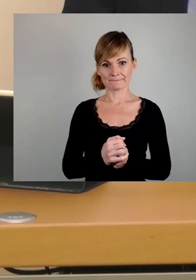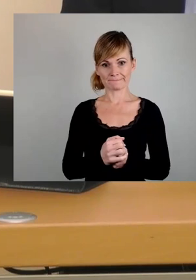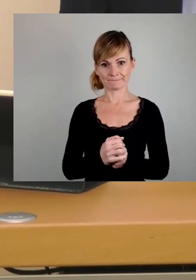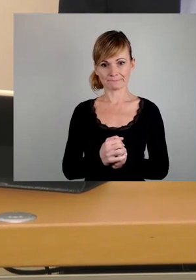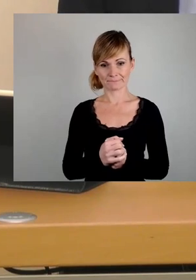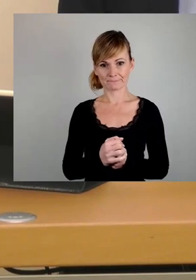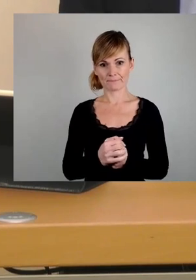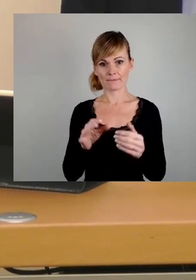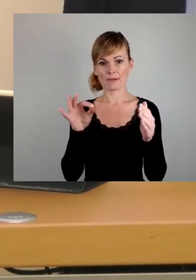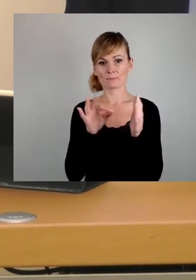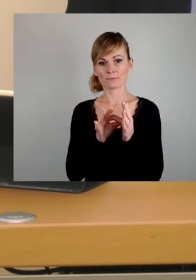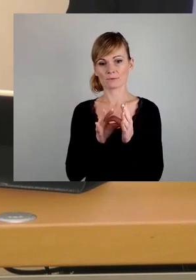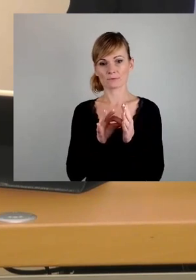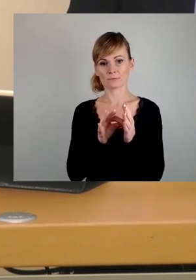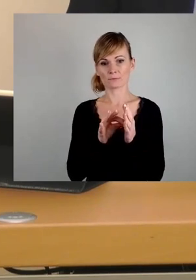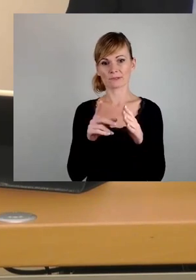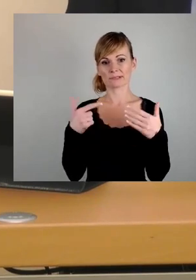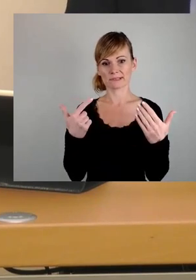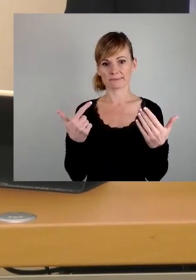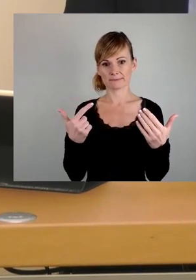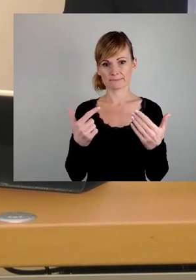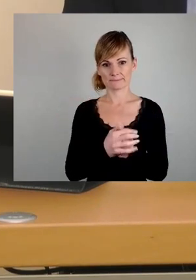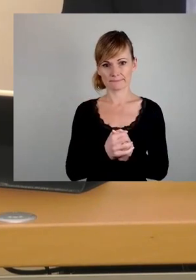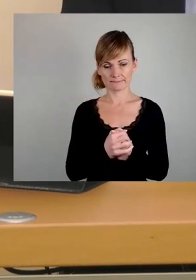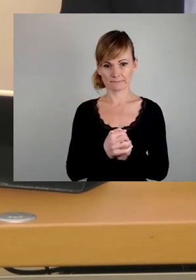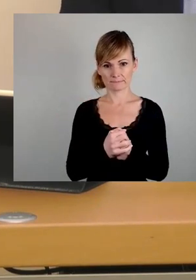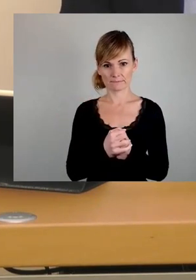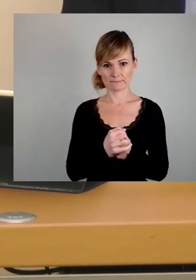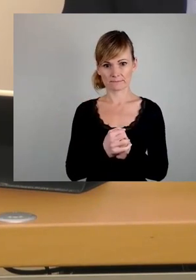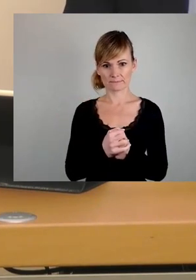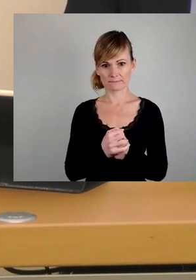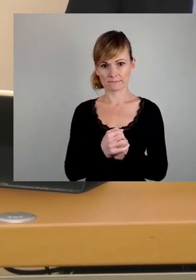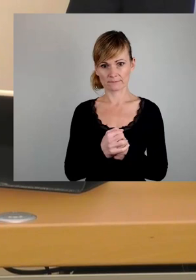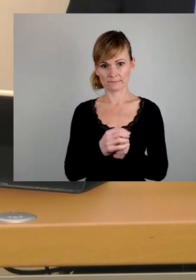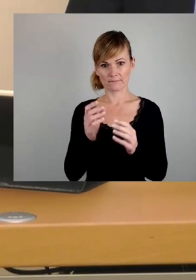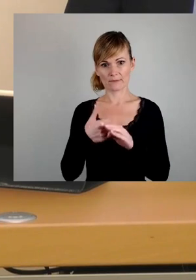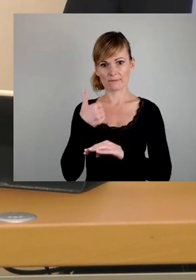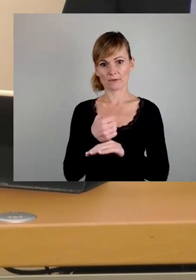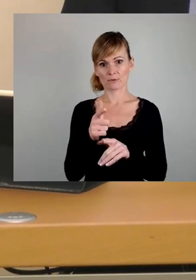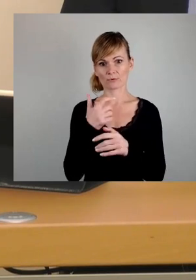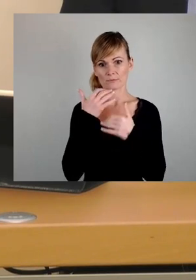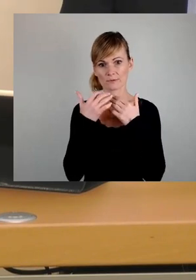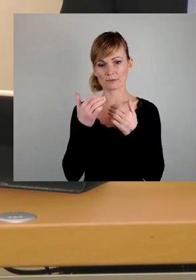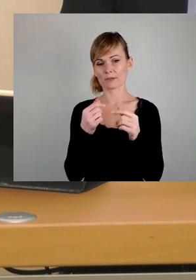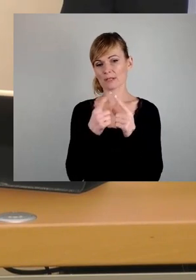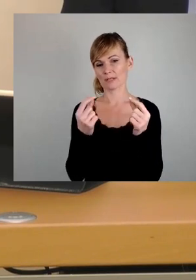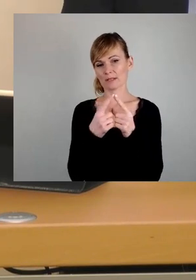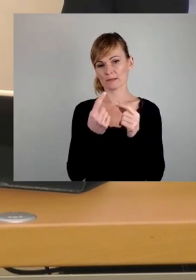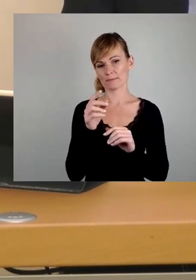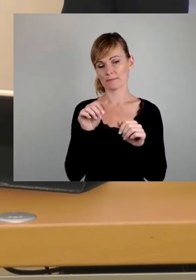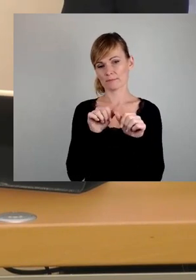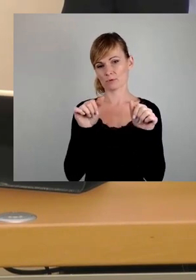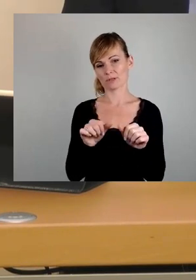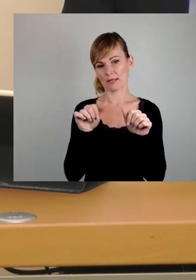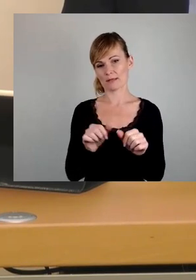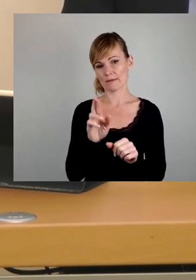Punkt 7 des federführenden Ausschussberichts. Hier geht es um die Ticketmodelle. Wer dem folgen möchte, den bitte ich